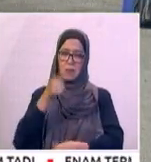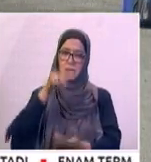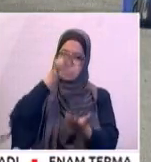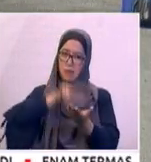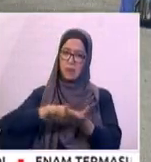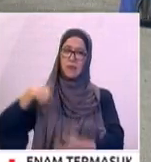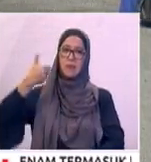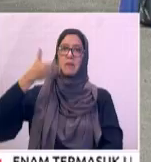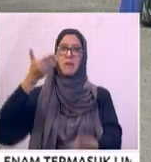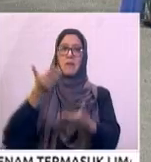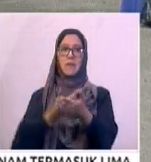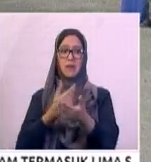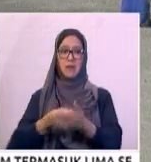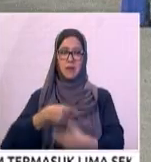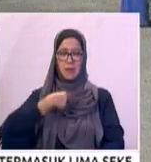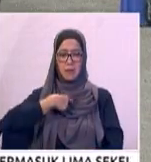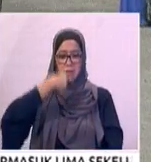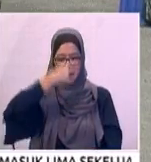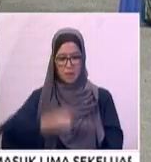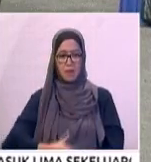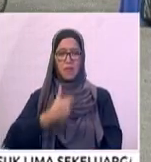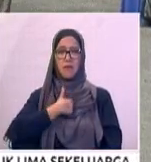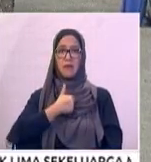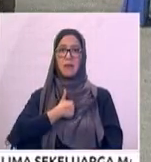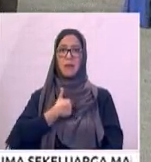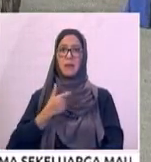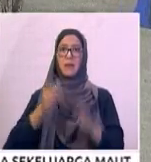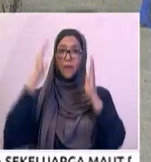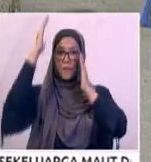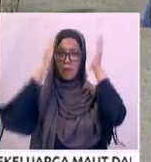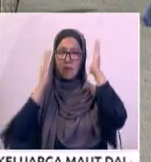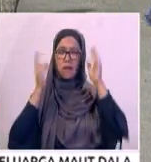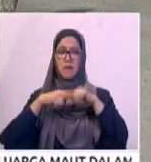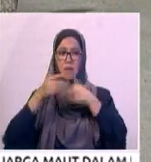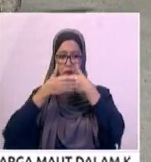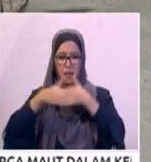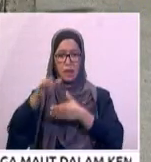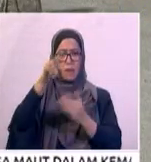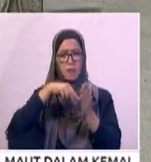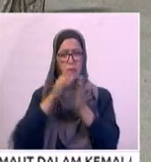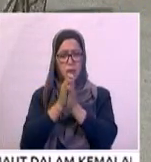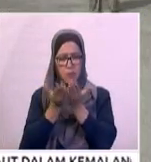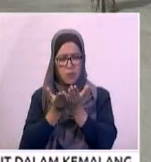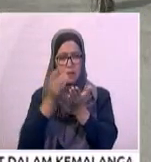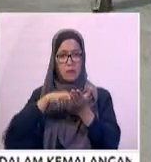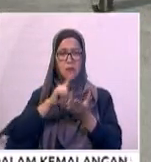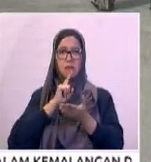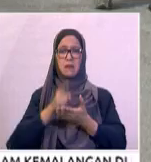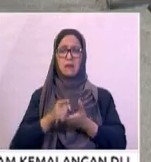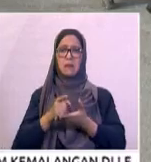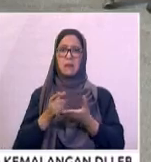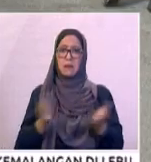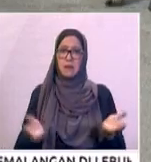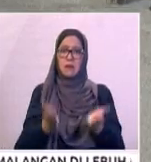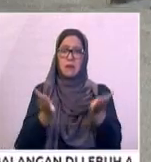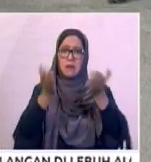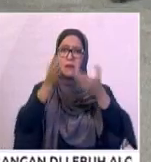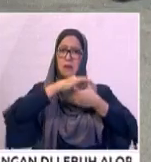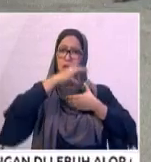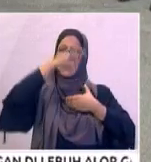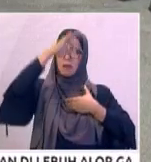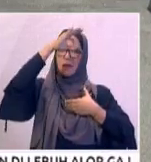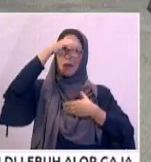Malaysia telah selepas membaca novel ini telah menyemarakkan semangat perpaduan dalam diri saya. Program ini juga telah